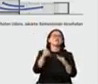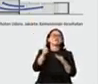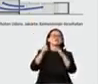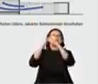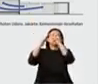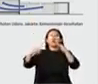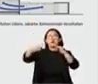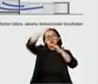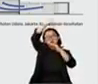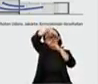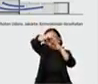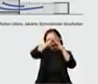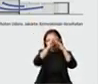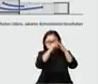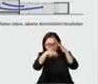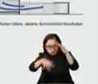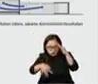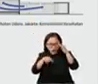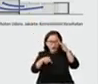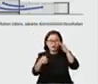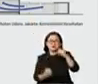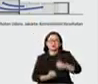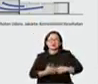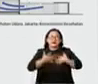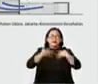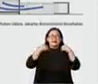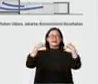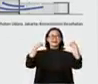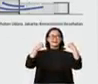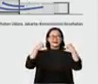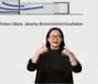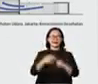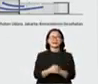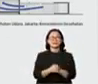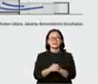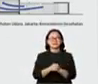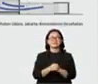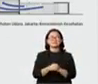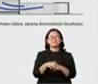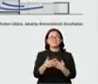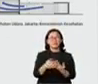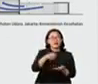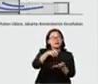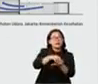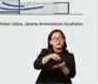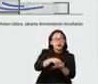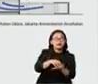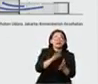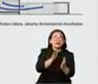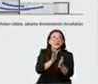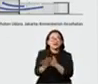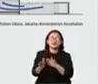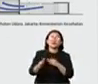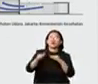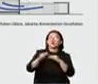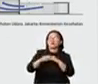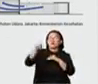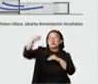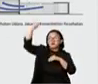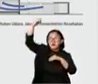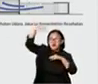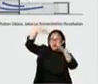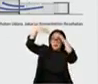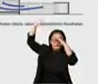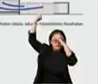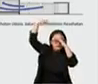jendela rumah dapat membantu meningkatkan ke akan berdasarkan penelitian ruangan yang terpapar sinar ultraviolet dapat menurunkan resiko